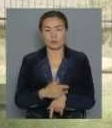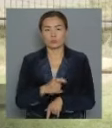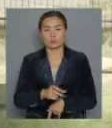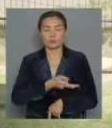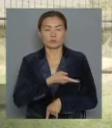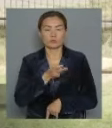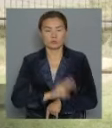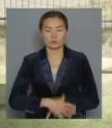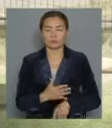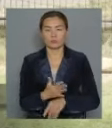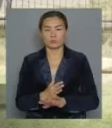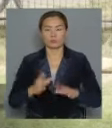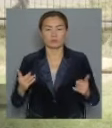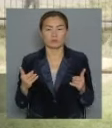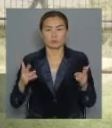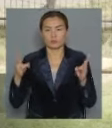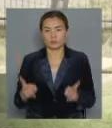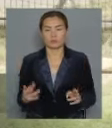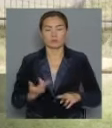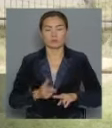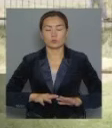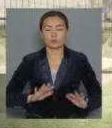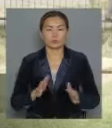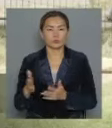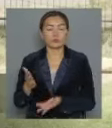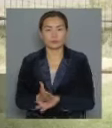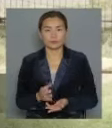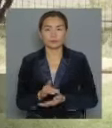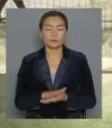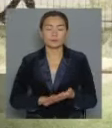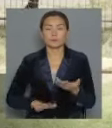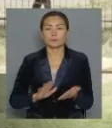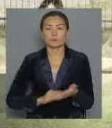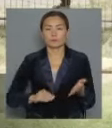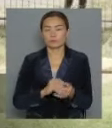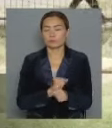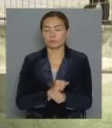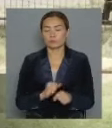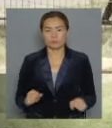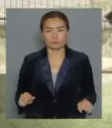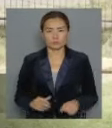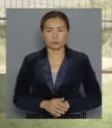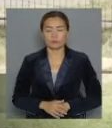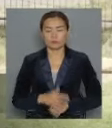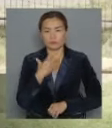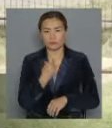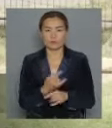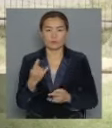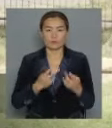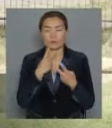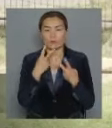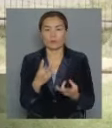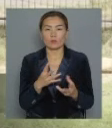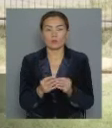өлімі, адамның орны толмайтындай сондай бір жағдайлар болды. Ендігі жерде мұндай жағдайлар қайталанбау керек. Мен өзім теледидар арқылы,